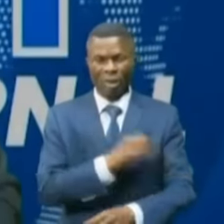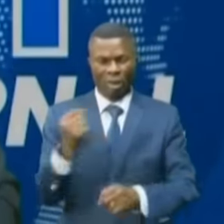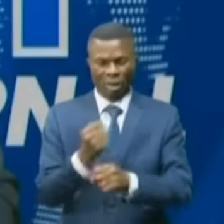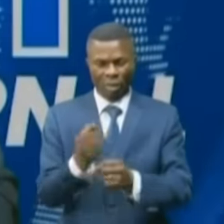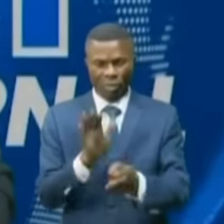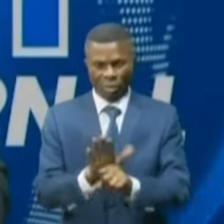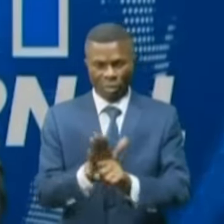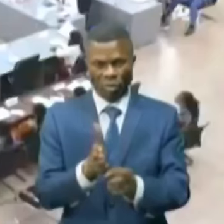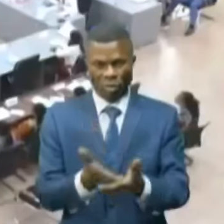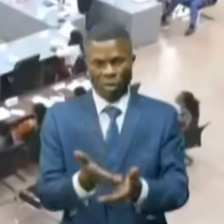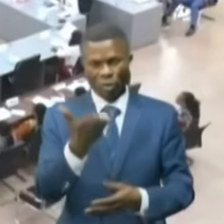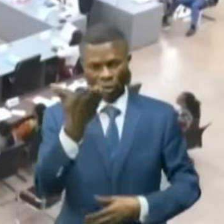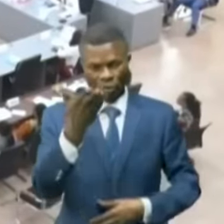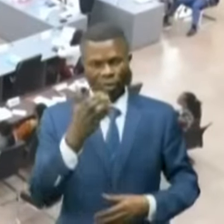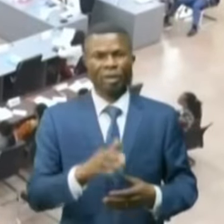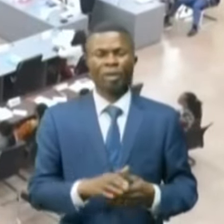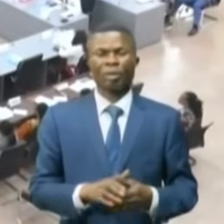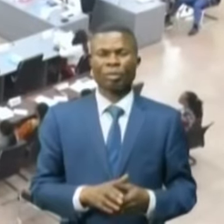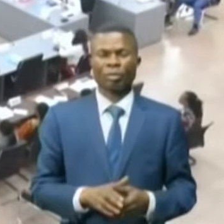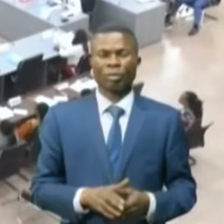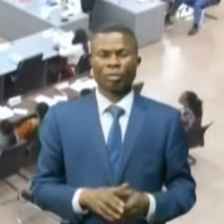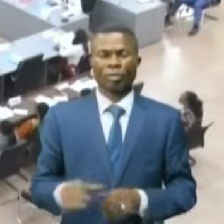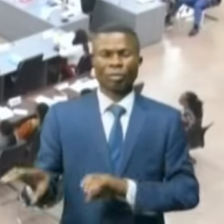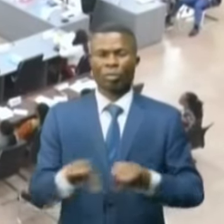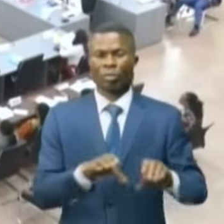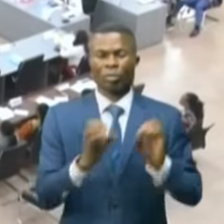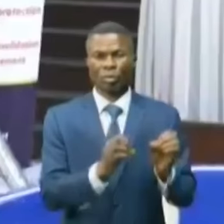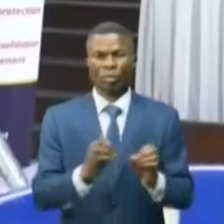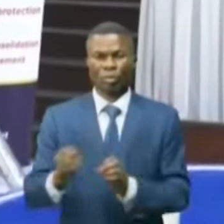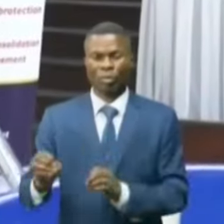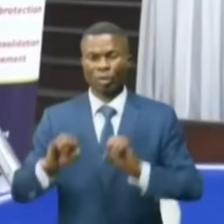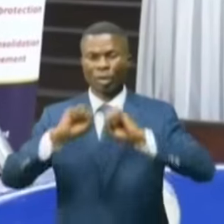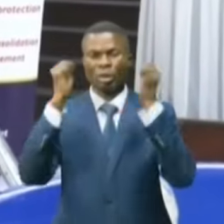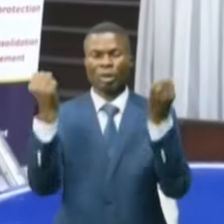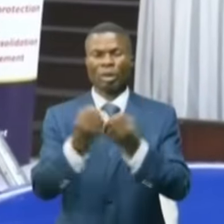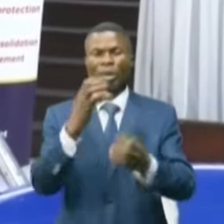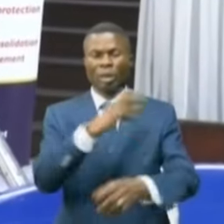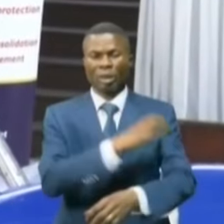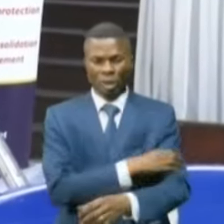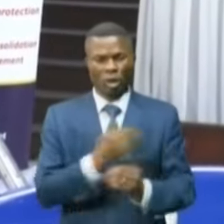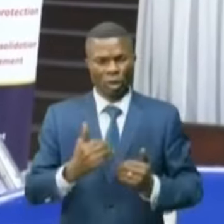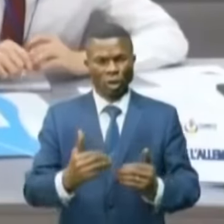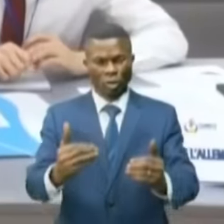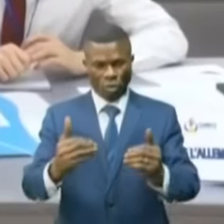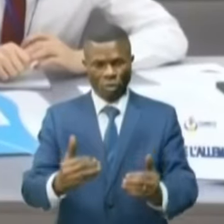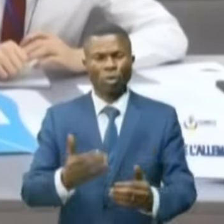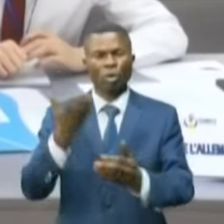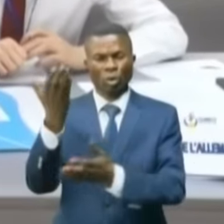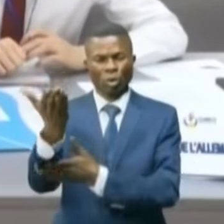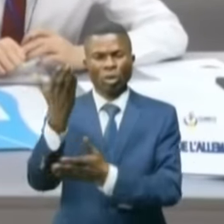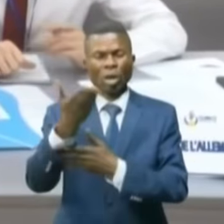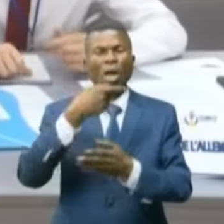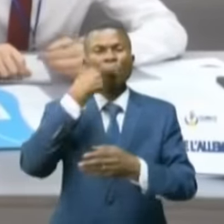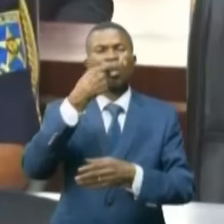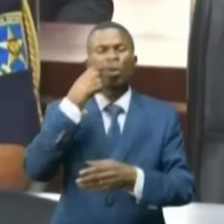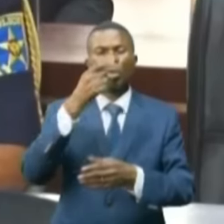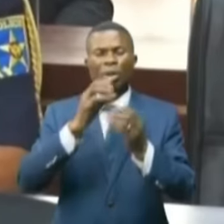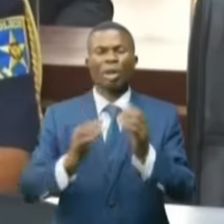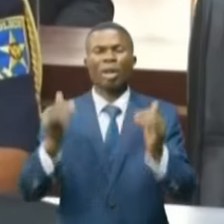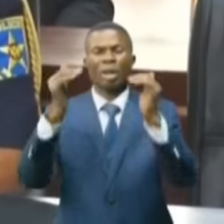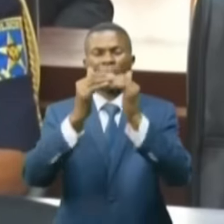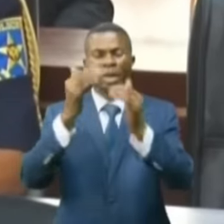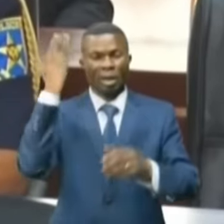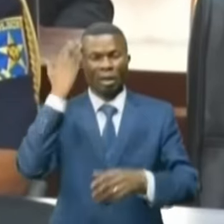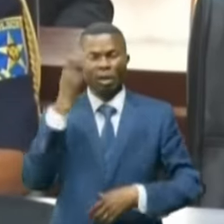travaillent. Les acteurs des organisations de la société civile continuent à mener leur plaidoyer pour l'émancipation de la